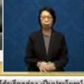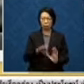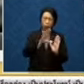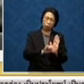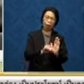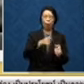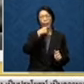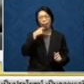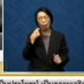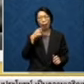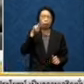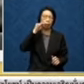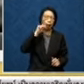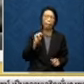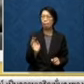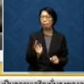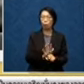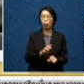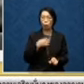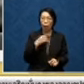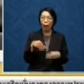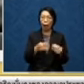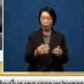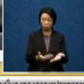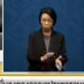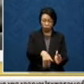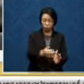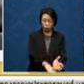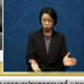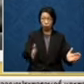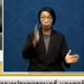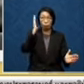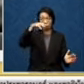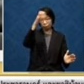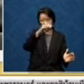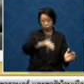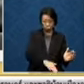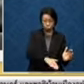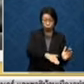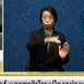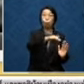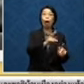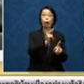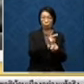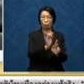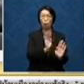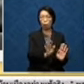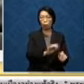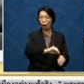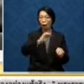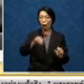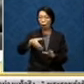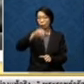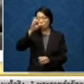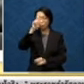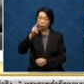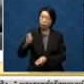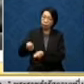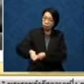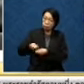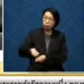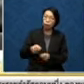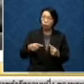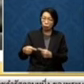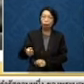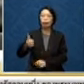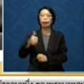นเขินและแห้งแล้งให้สามารถกักเก็บน้ำได้อย่างเพียงพอต่อการอุปโภคบริโภคการประปาและการเกษตรของพี่น้องประชาชนในพื้น